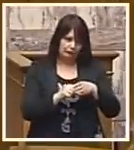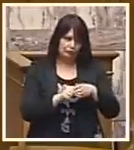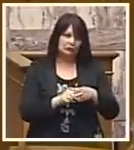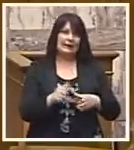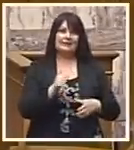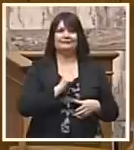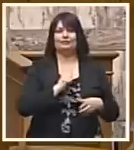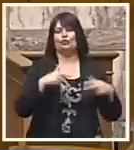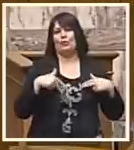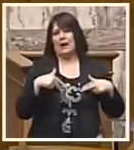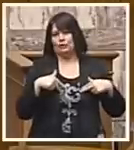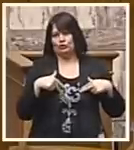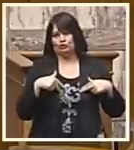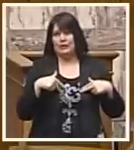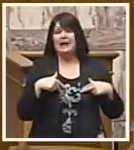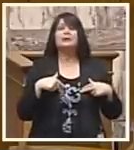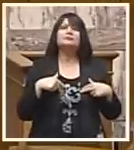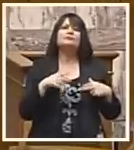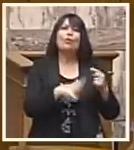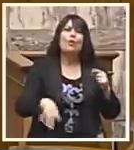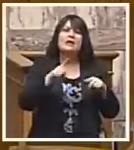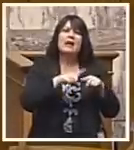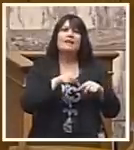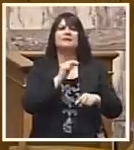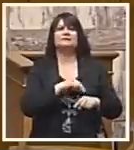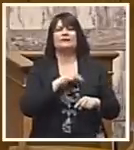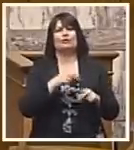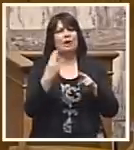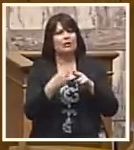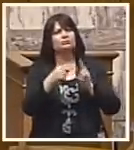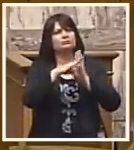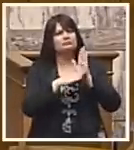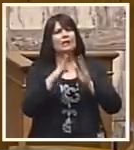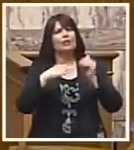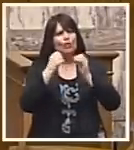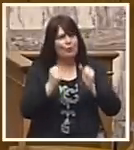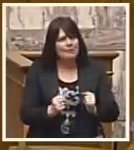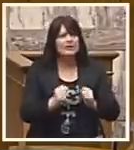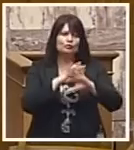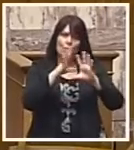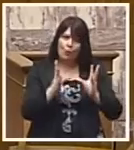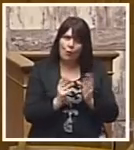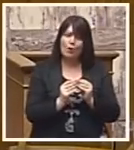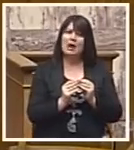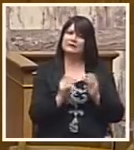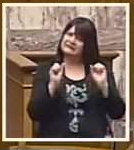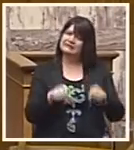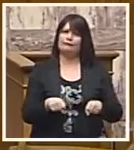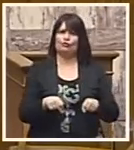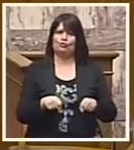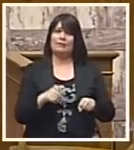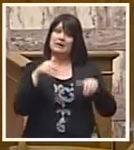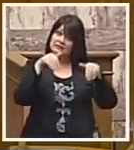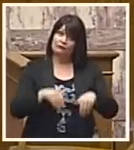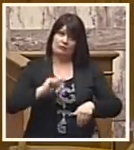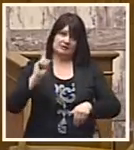κράτους, αλλά το κοινό συμφέρον, κανόνες, αξίες, δομές, τις οποίες όλοι προσυπογράφουμε και